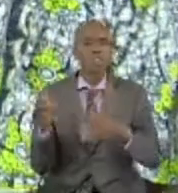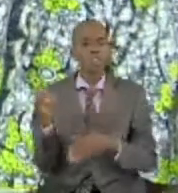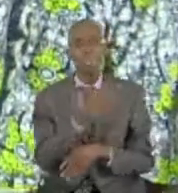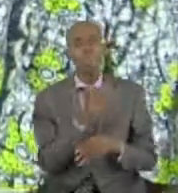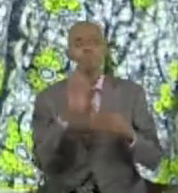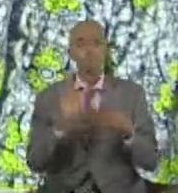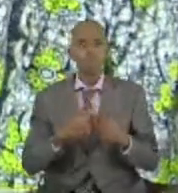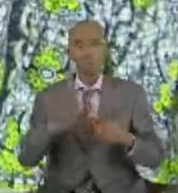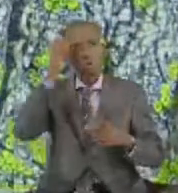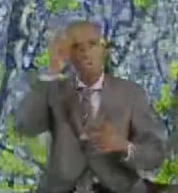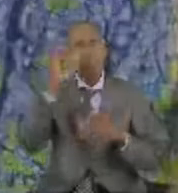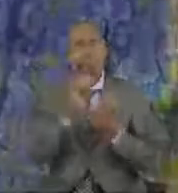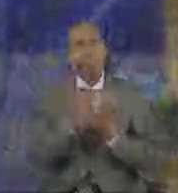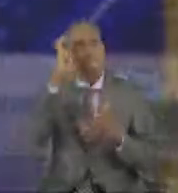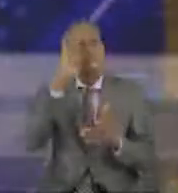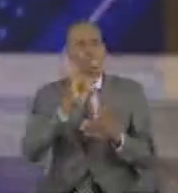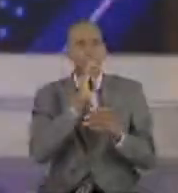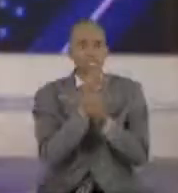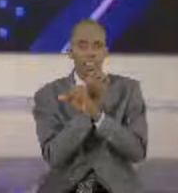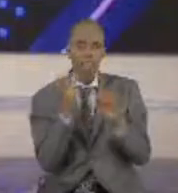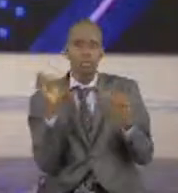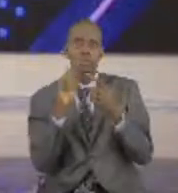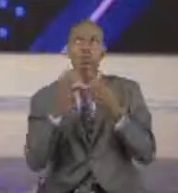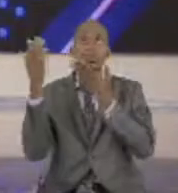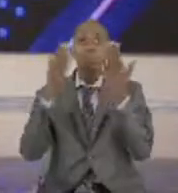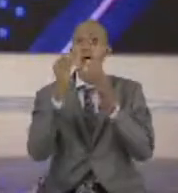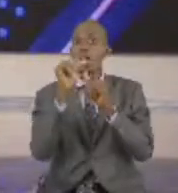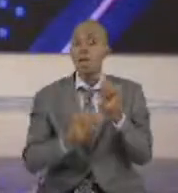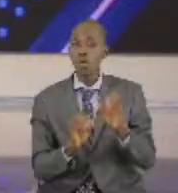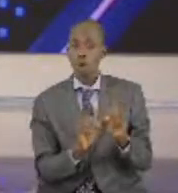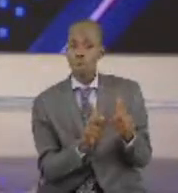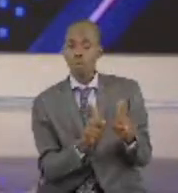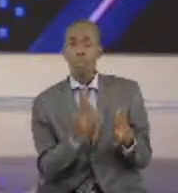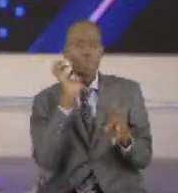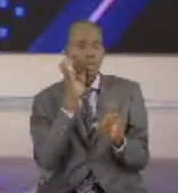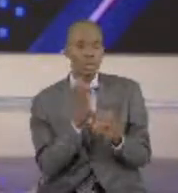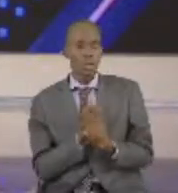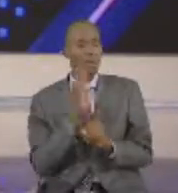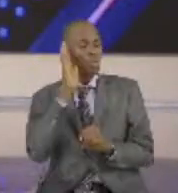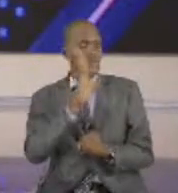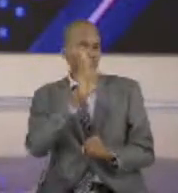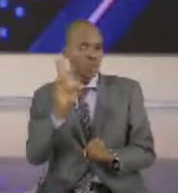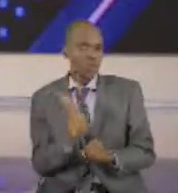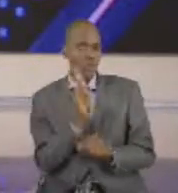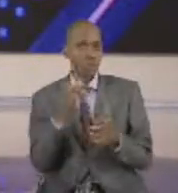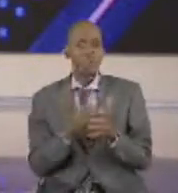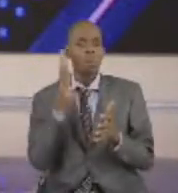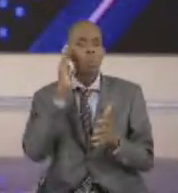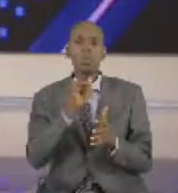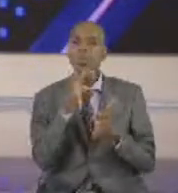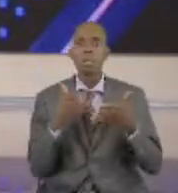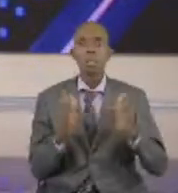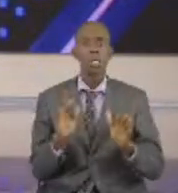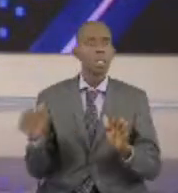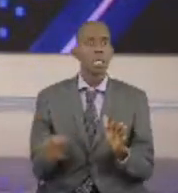pour dire que parce que je suis sauvé pour servir, toute opportunité que je vais utiliser, je vais prendre cela